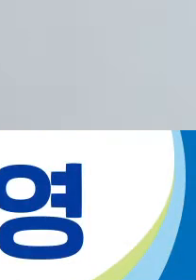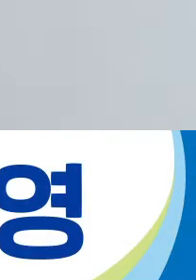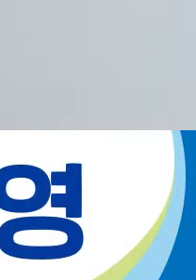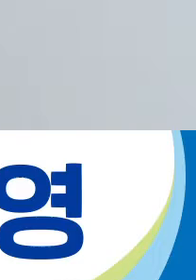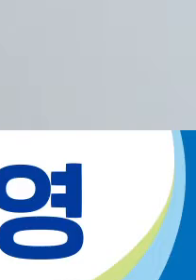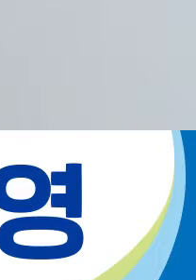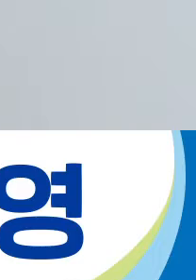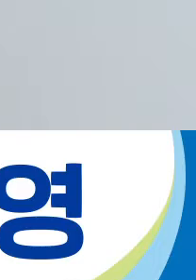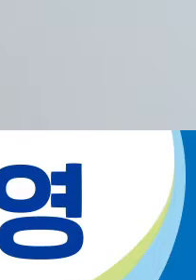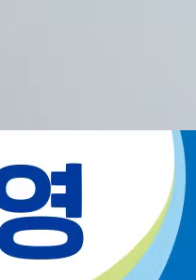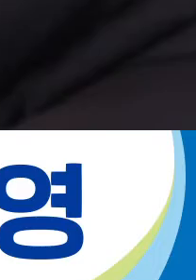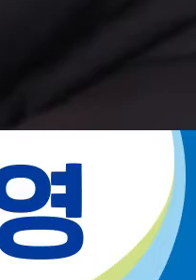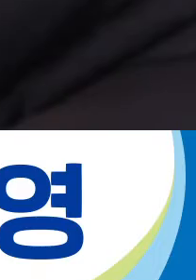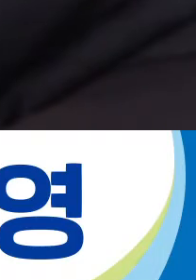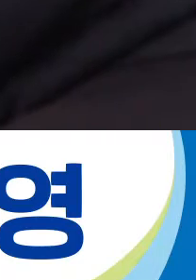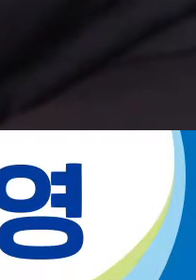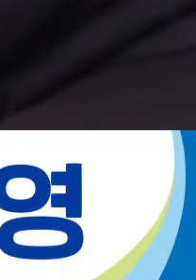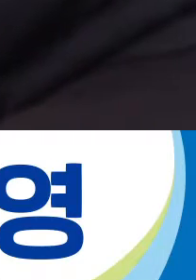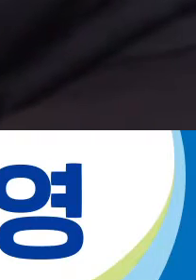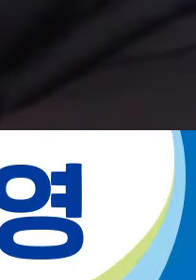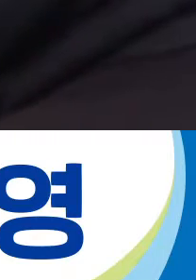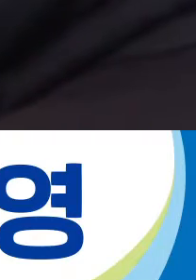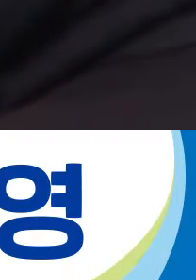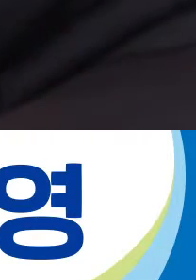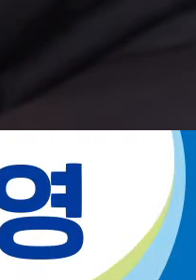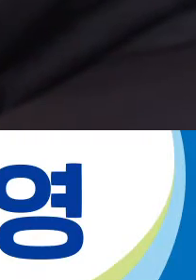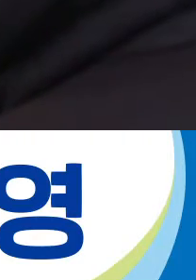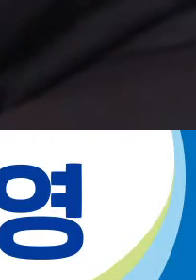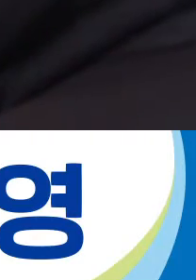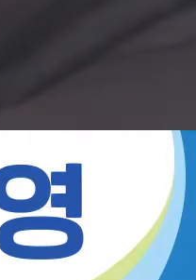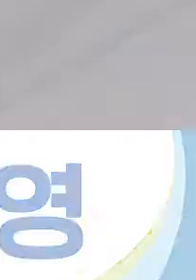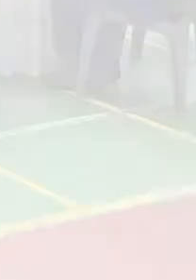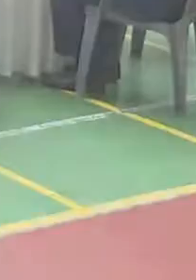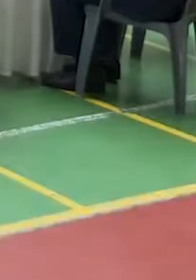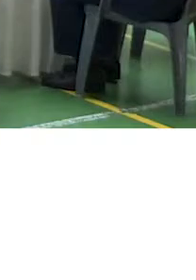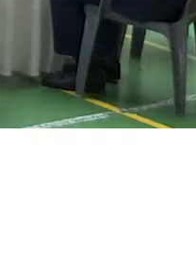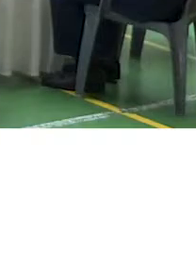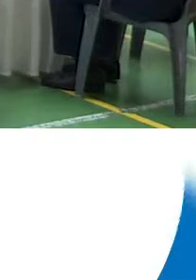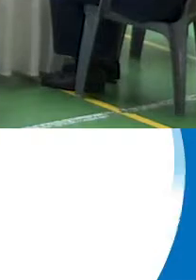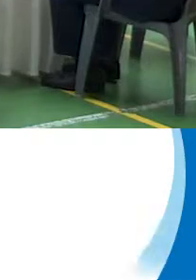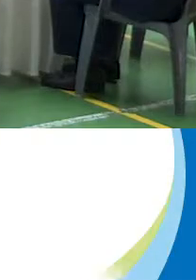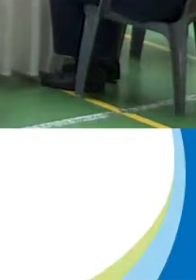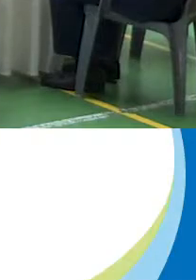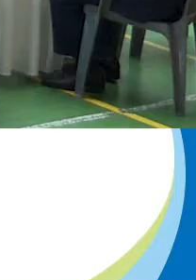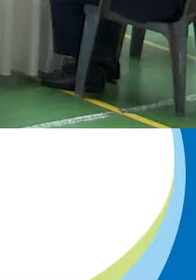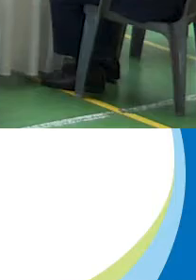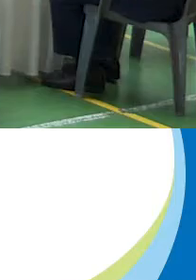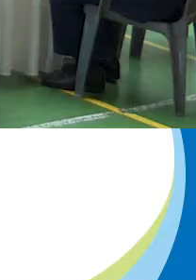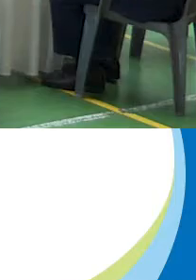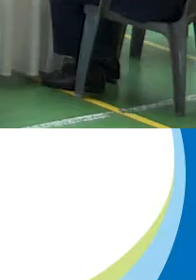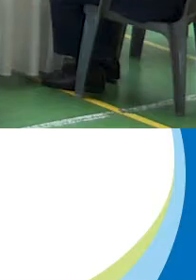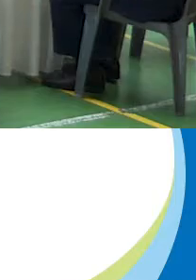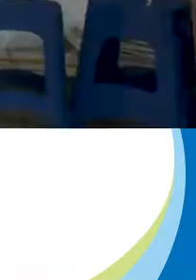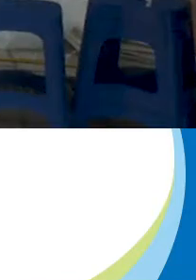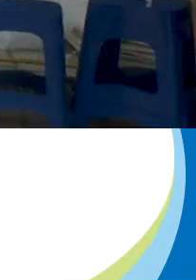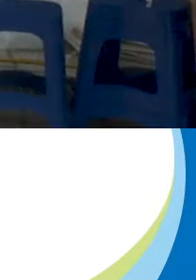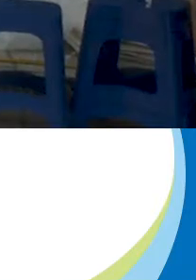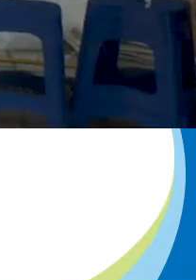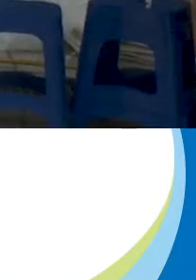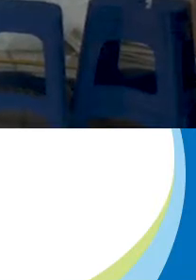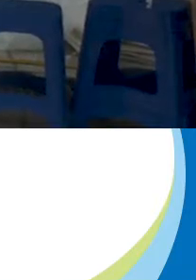미디어 창작지원 센터가 문을 열고 시설 운영에 들어갔습니다 국민의 주도적 구정 참여와 재정운영 의